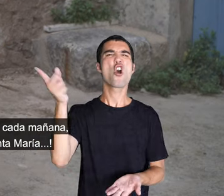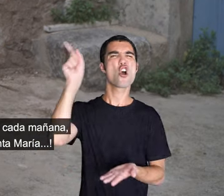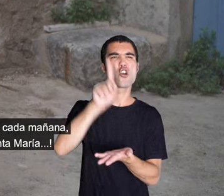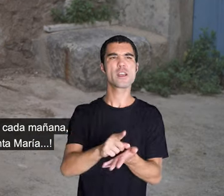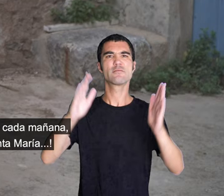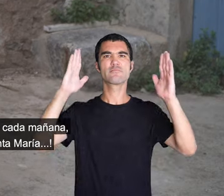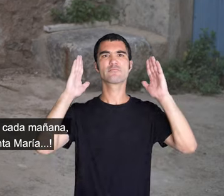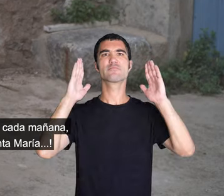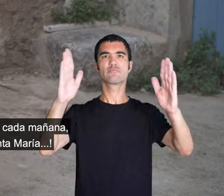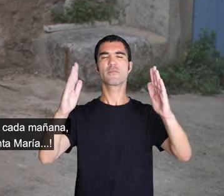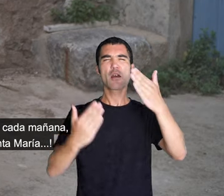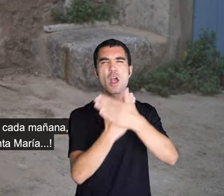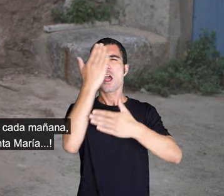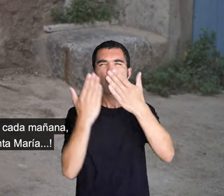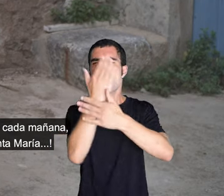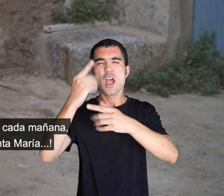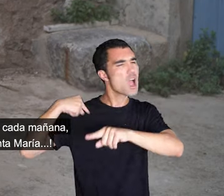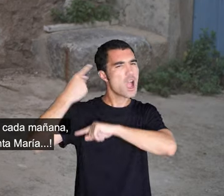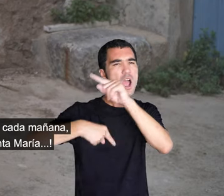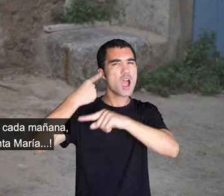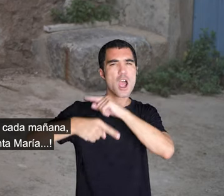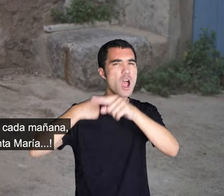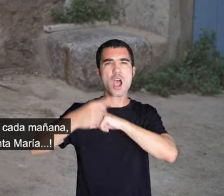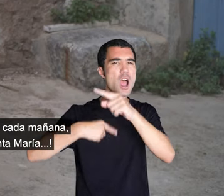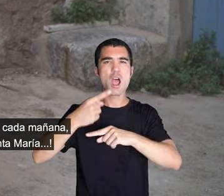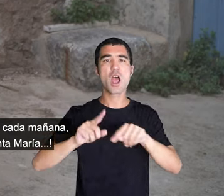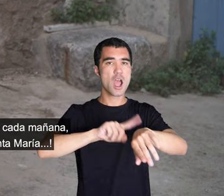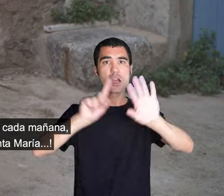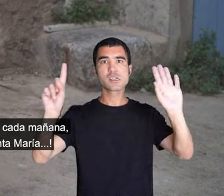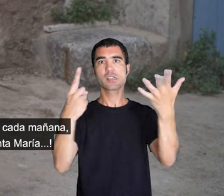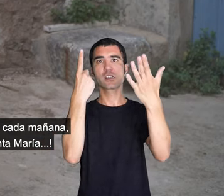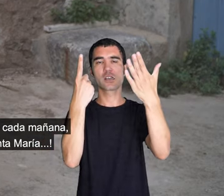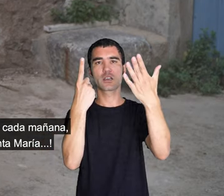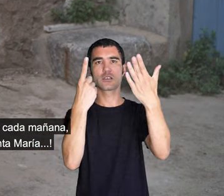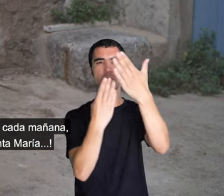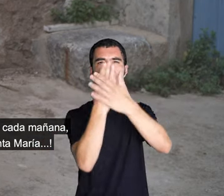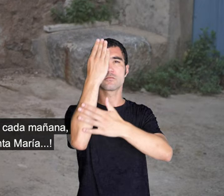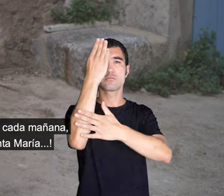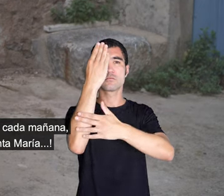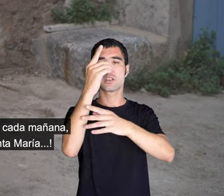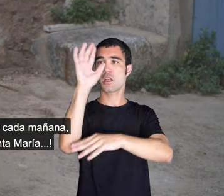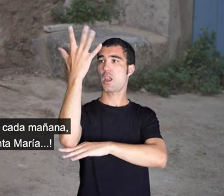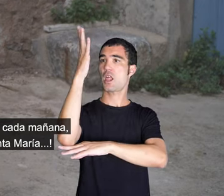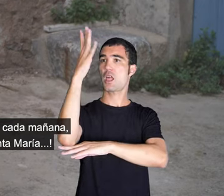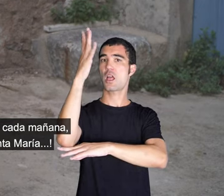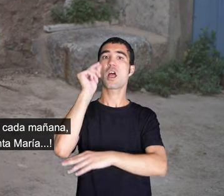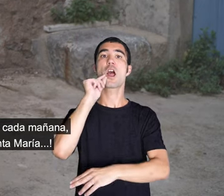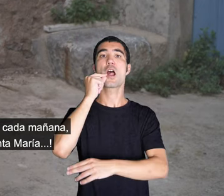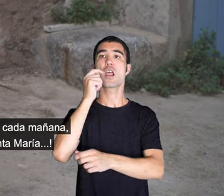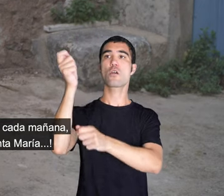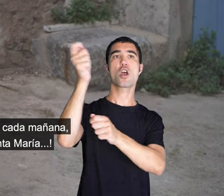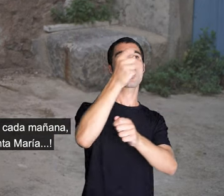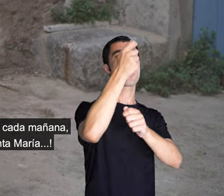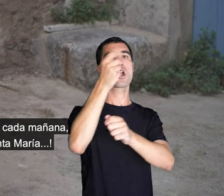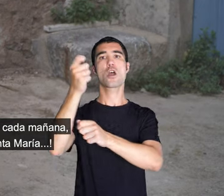mes, que cada de matí, d'haver les 6 de matí, amb una rama d'olivera. D'olivera. Se passejava